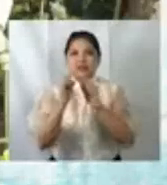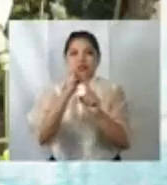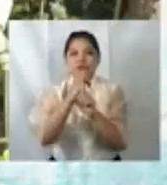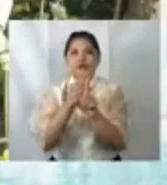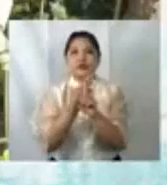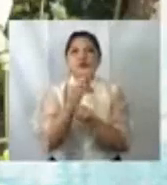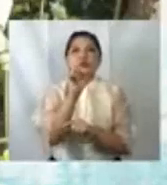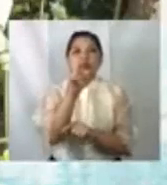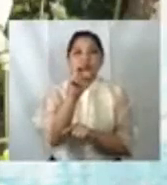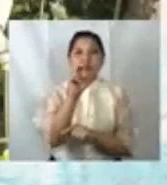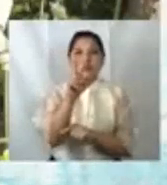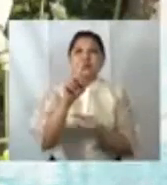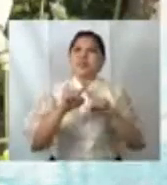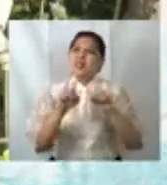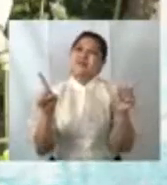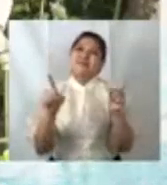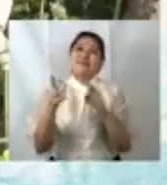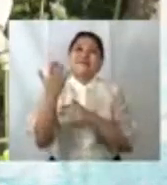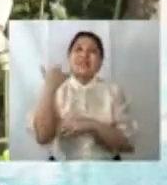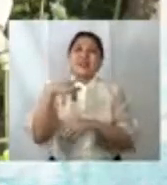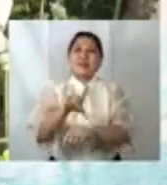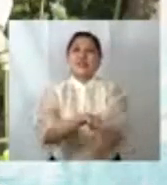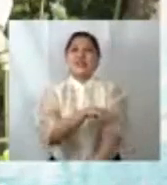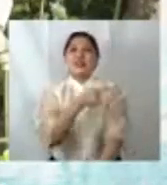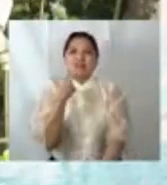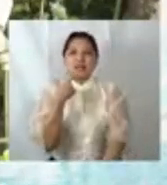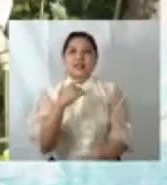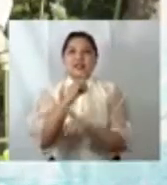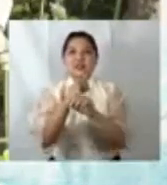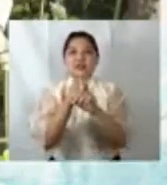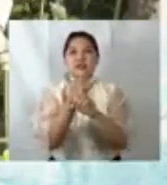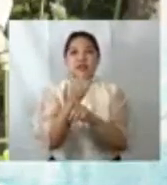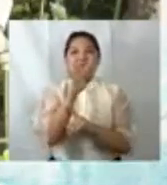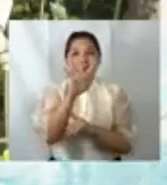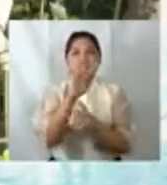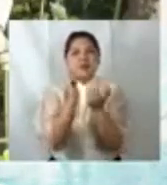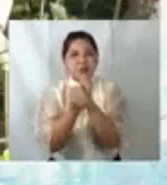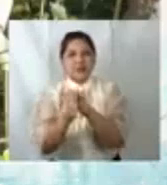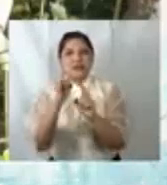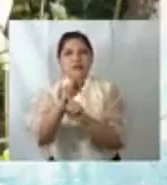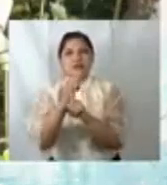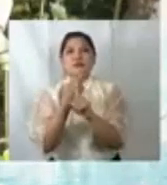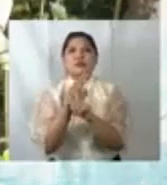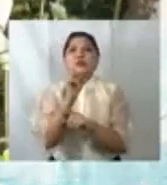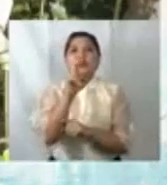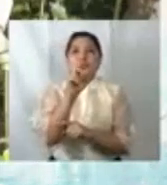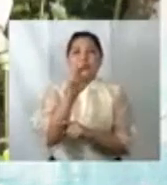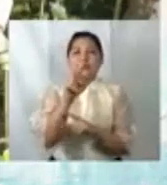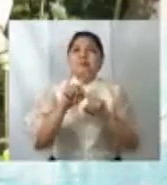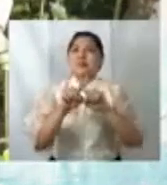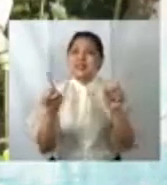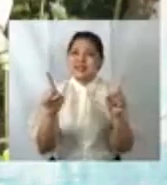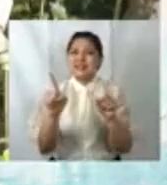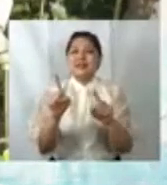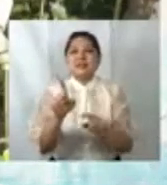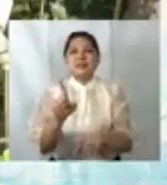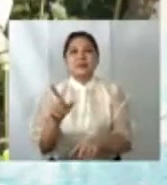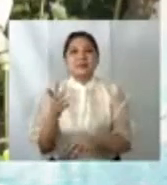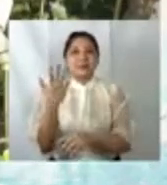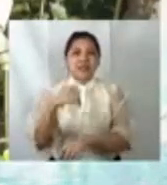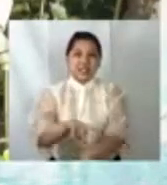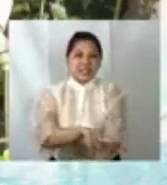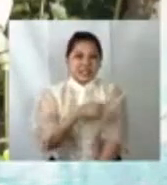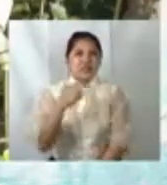Pero matagal na yung ginagawa, pinapalitan na yung July 4 ng June 12 Independence Day, pero matagal na yung kahilingan ng mga historiador